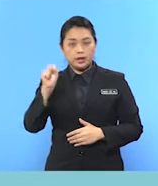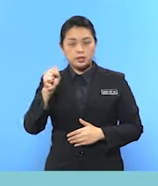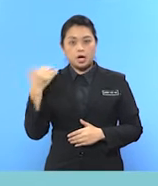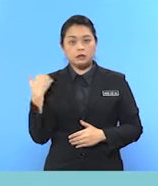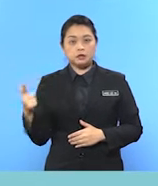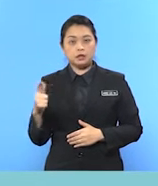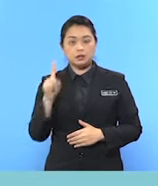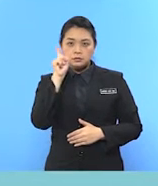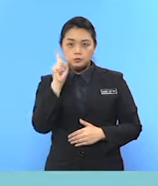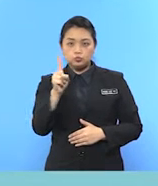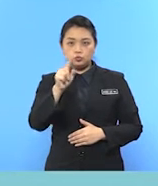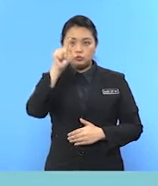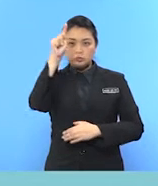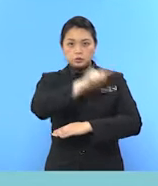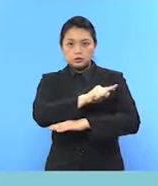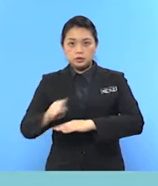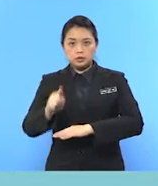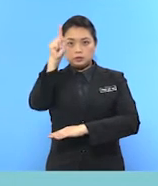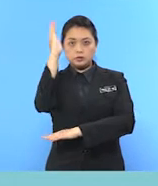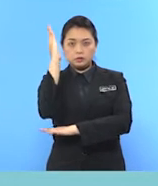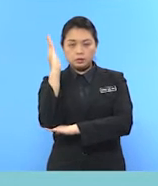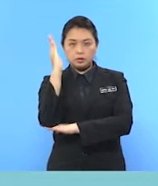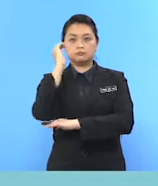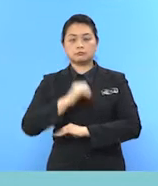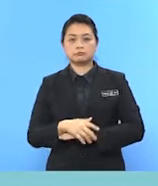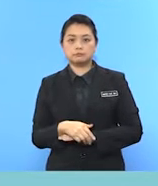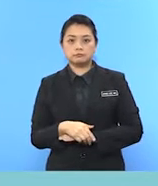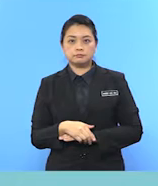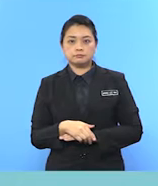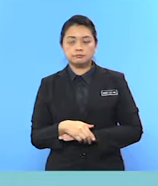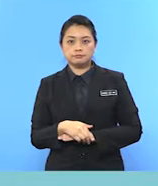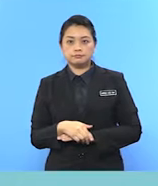QRS ialah sebuah segitiga bersudut tegak.